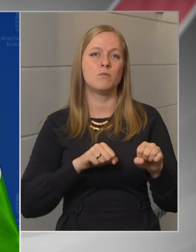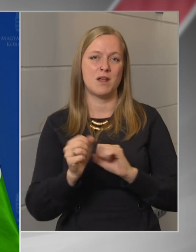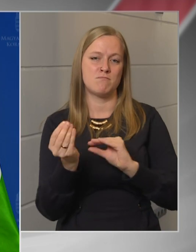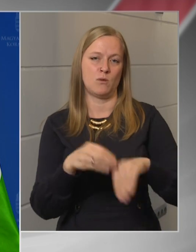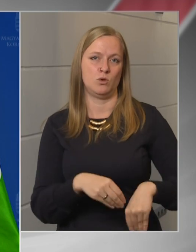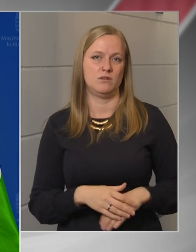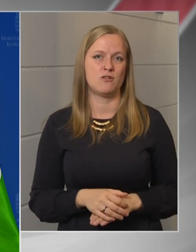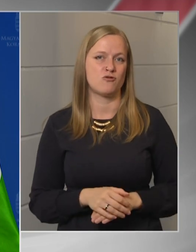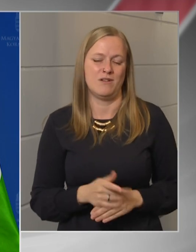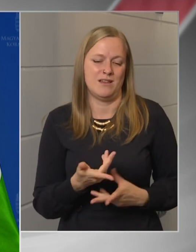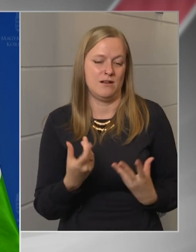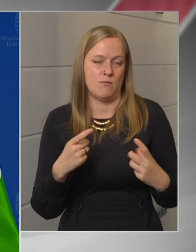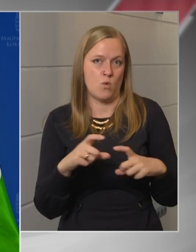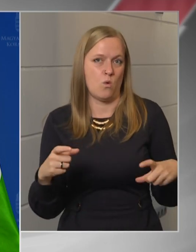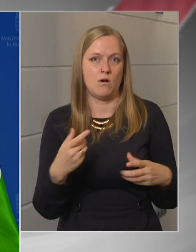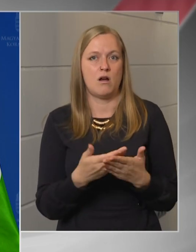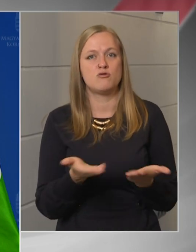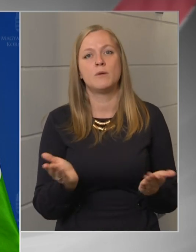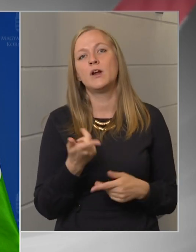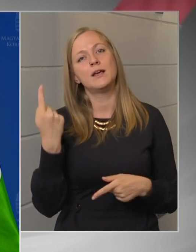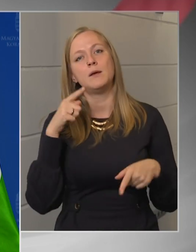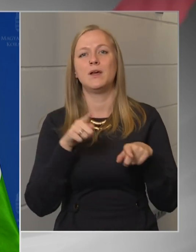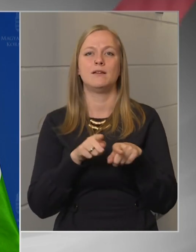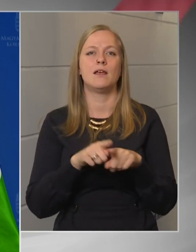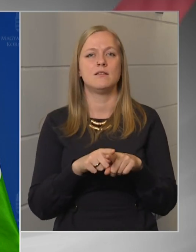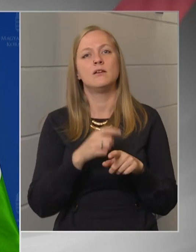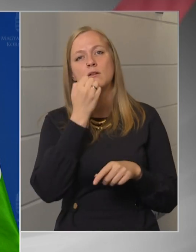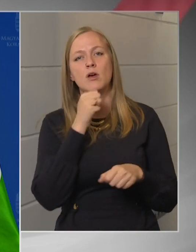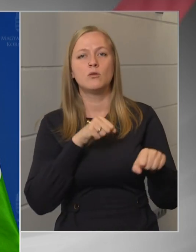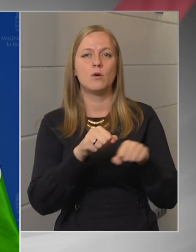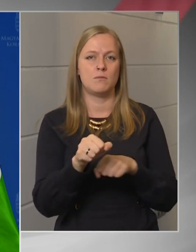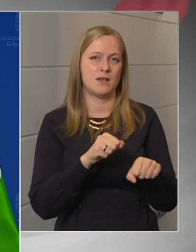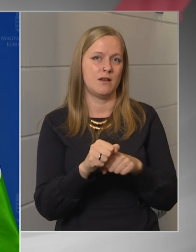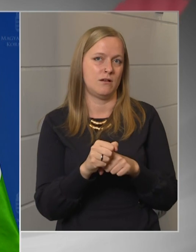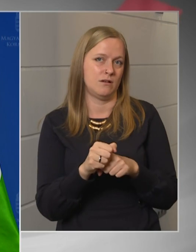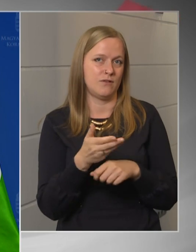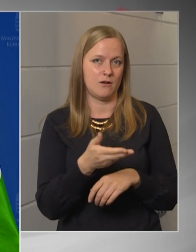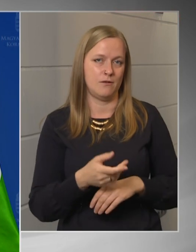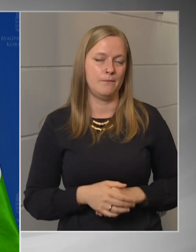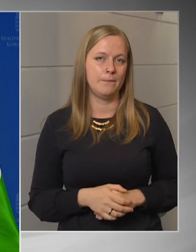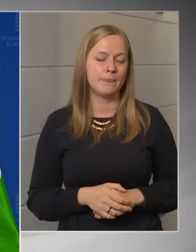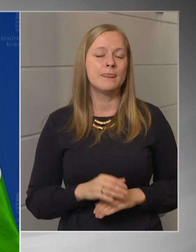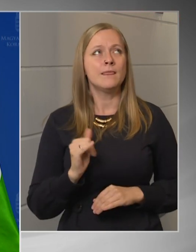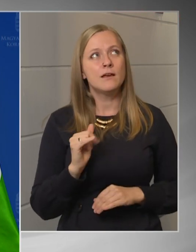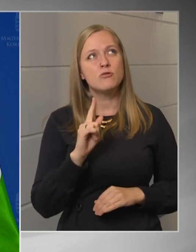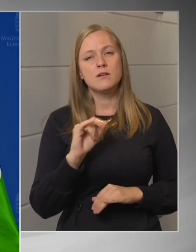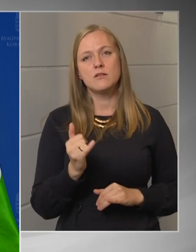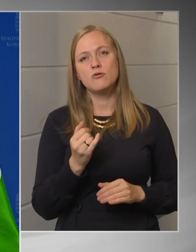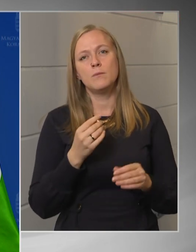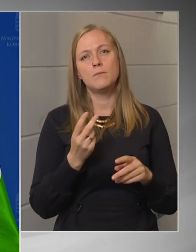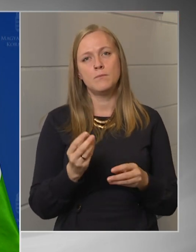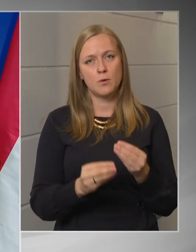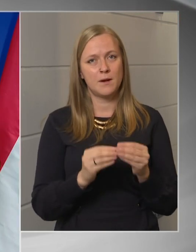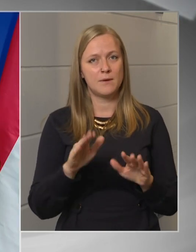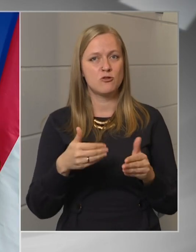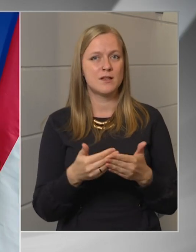szerintem nem adokod az sem, hogy valaki egyébként nem ért egyet a saját hazájának a kormányával. Igen, csak hogy az is problémáse teszi